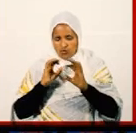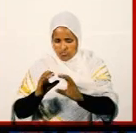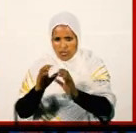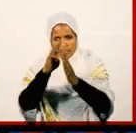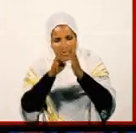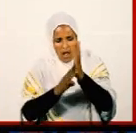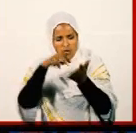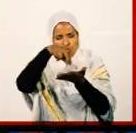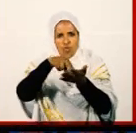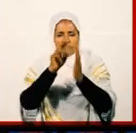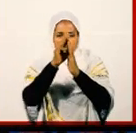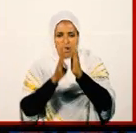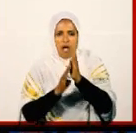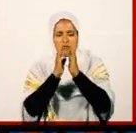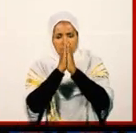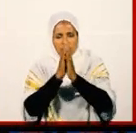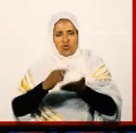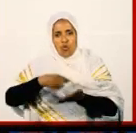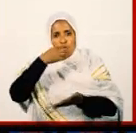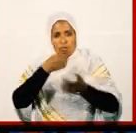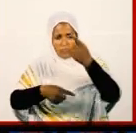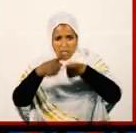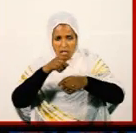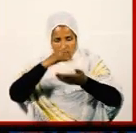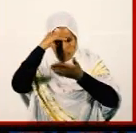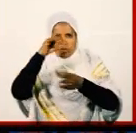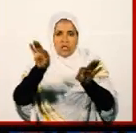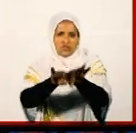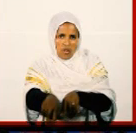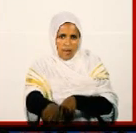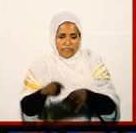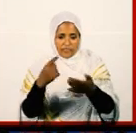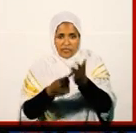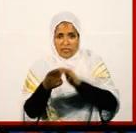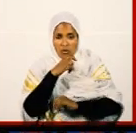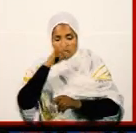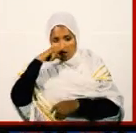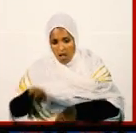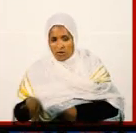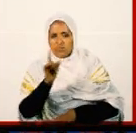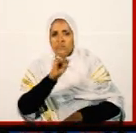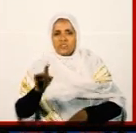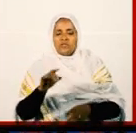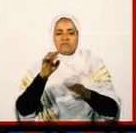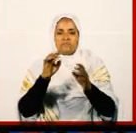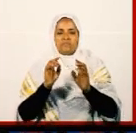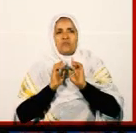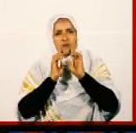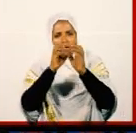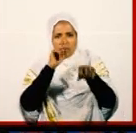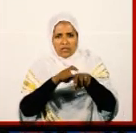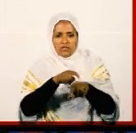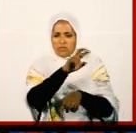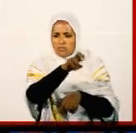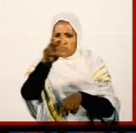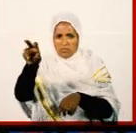ሊነግሯቸውና እዛ በስርዓት ቆመው በስርዓት አስቀድሰው በስርዓት ቆርበው እንዲመጡ ትምህርት ያስፈልጋቸዋል። ይሄ ካልሆነ ህፃናት ተገምዱ በቅዳሴ